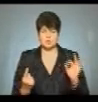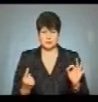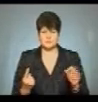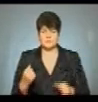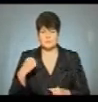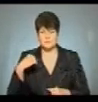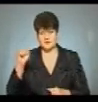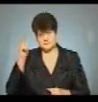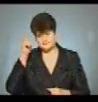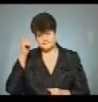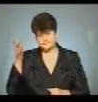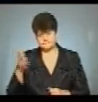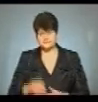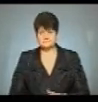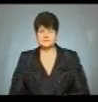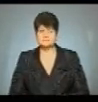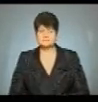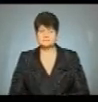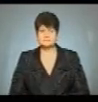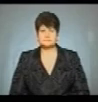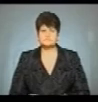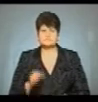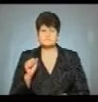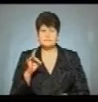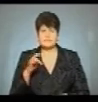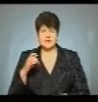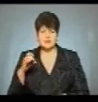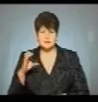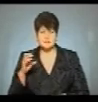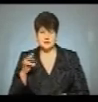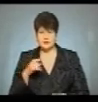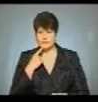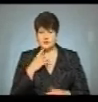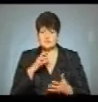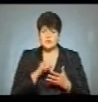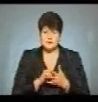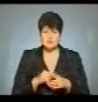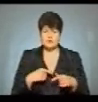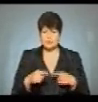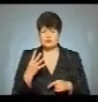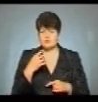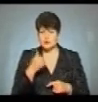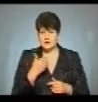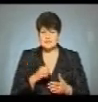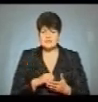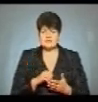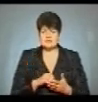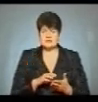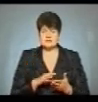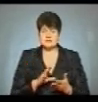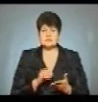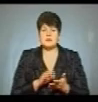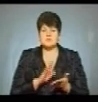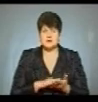перемогою чортківської команди. Арсен Король каже, що займається футболом 4 роки. Записав його на спортивну